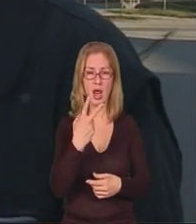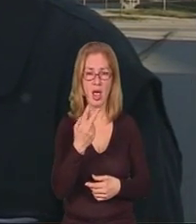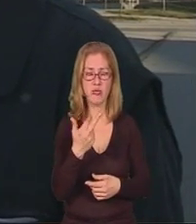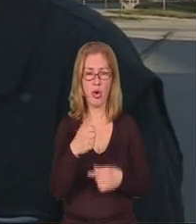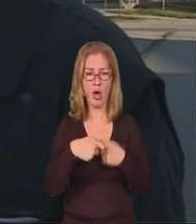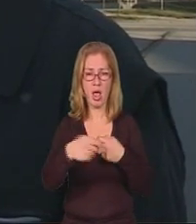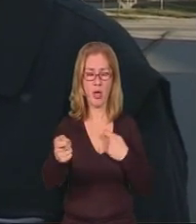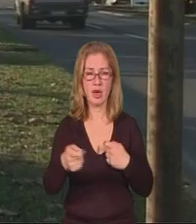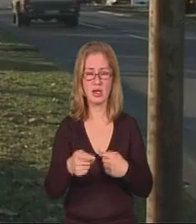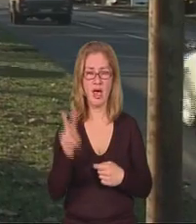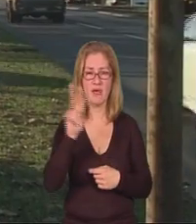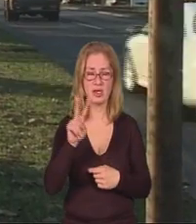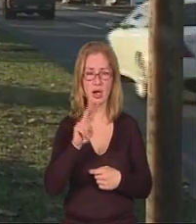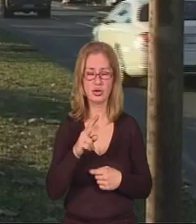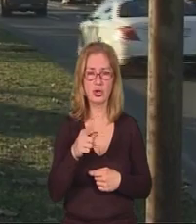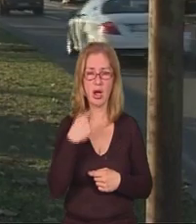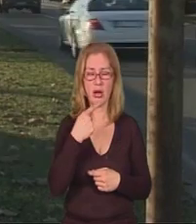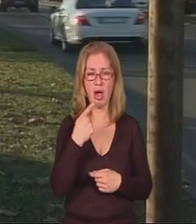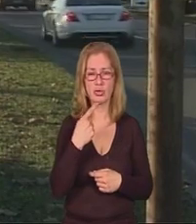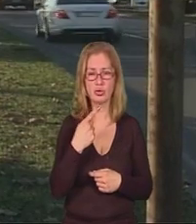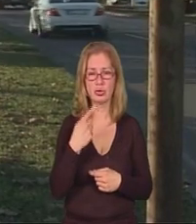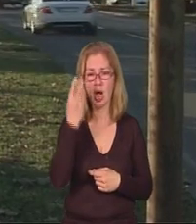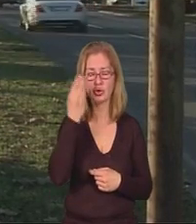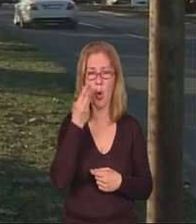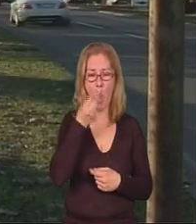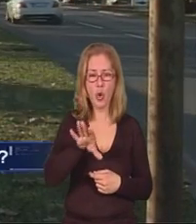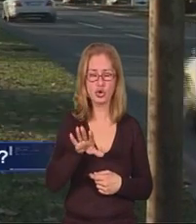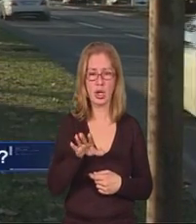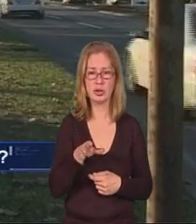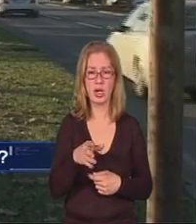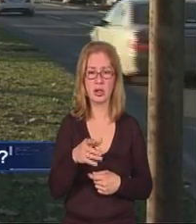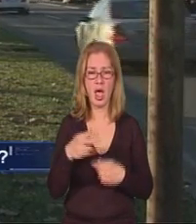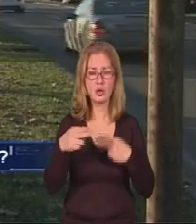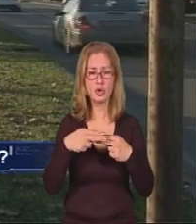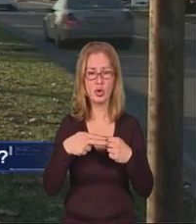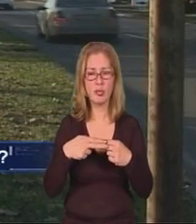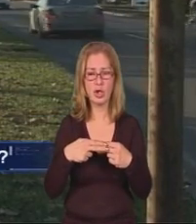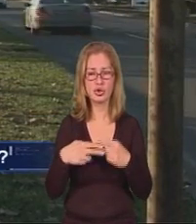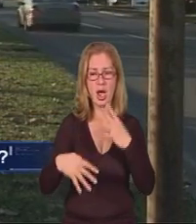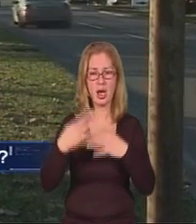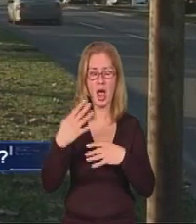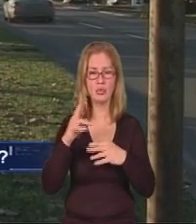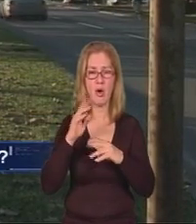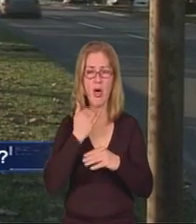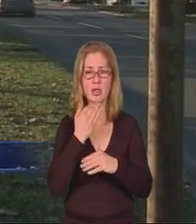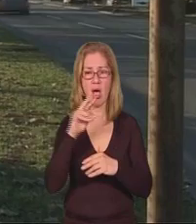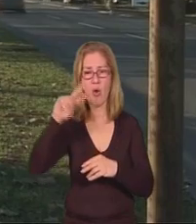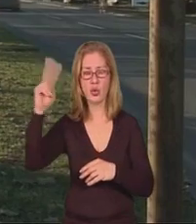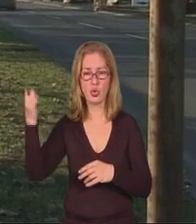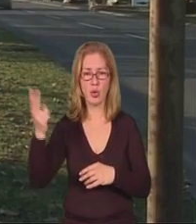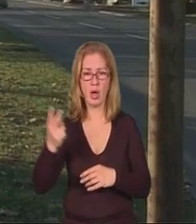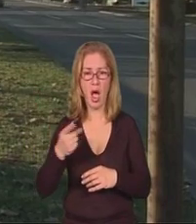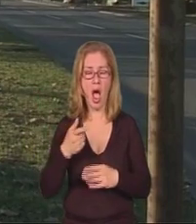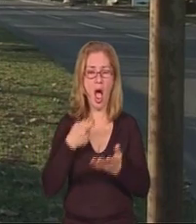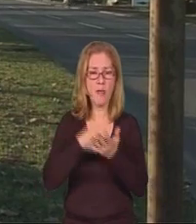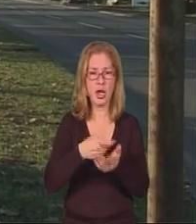vidimo gradska zona. Veterničani smatraju da su oštećeni i da su bliži gradu u odnosu na neka druga naselja i delove grada, a